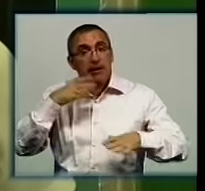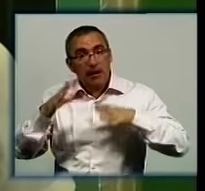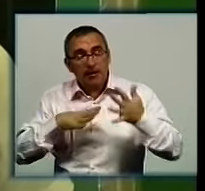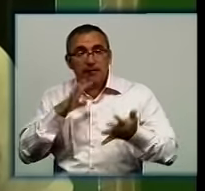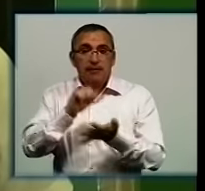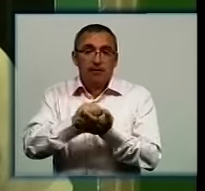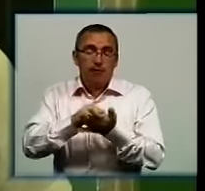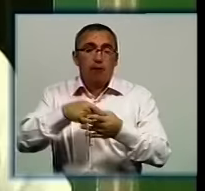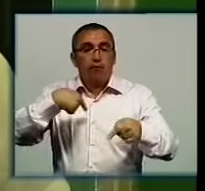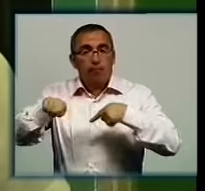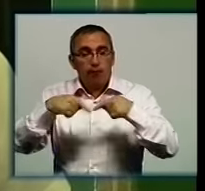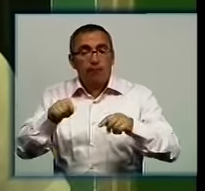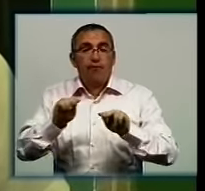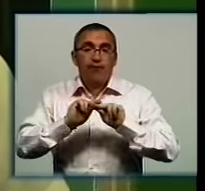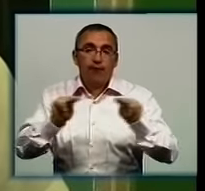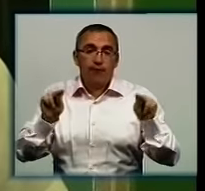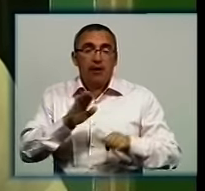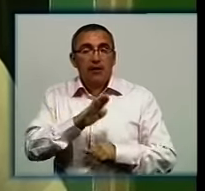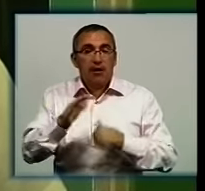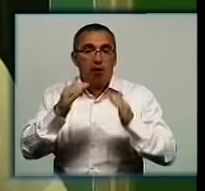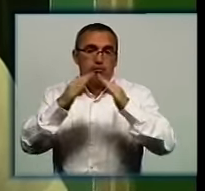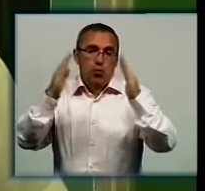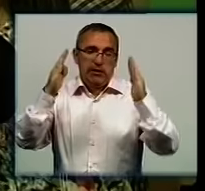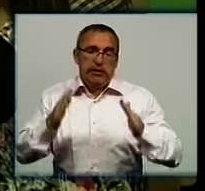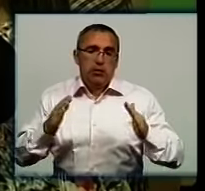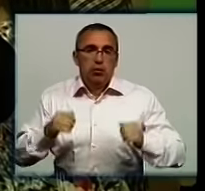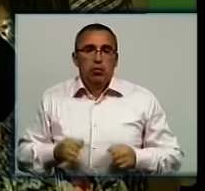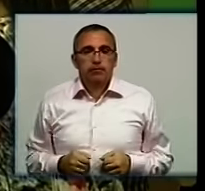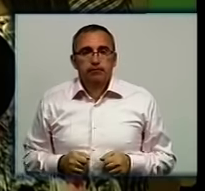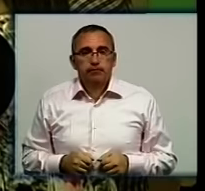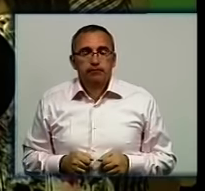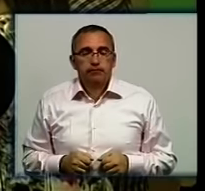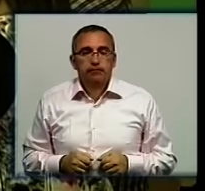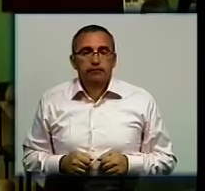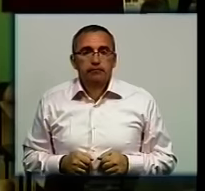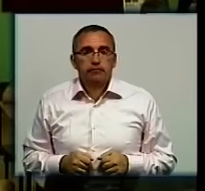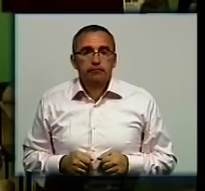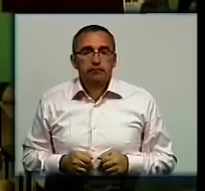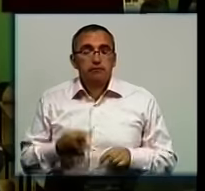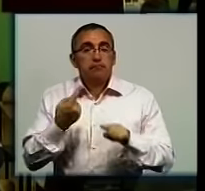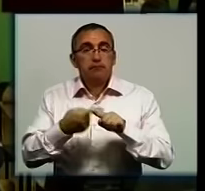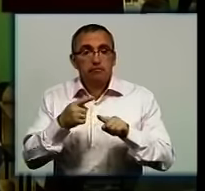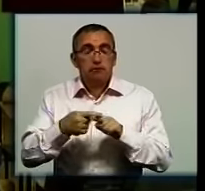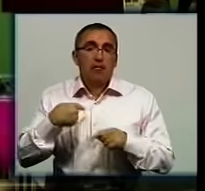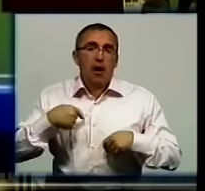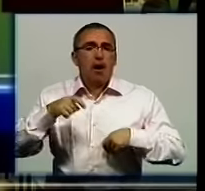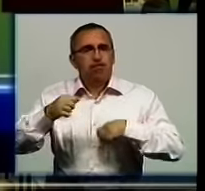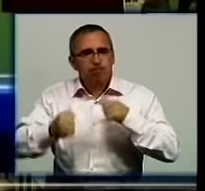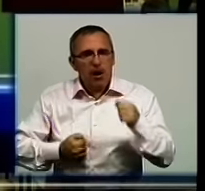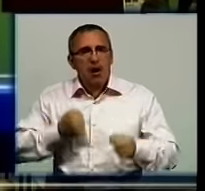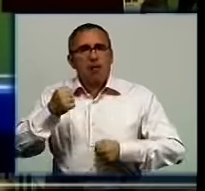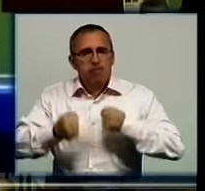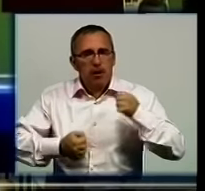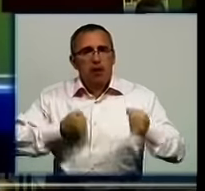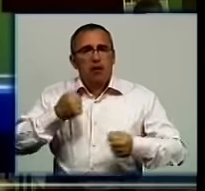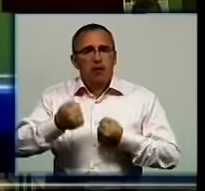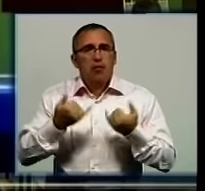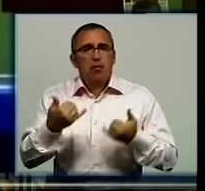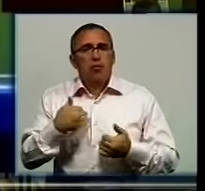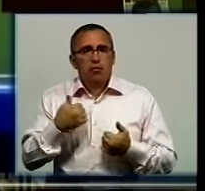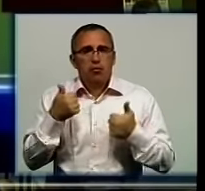планує займатися футболом із вихованцями дитячого будинку. поэтому я бегаю, бегаю, бегаю. И сейчас это